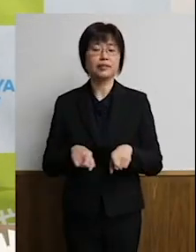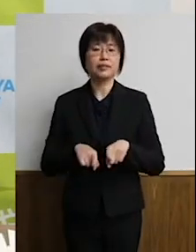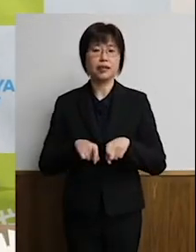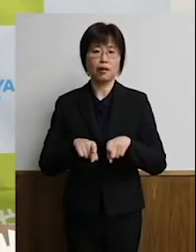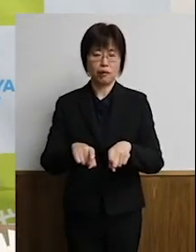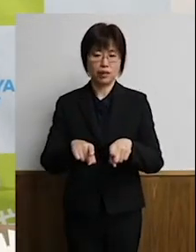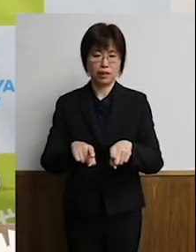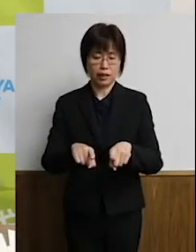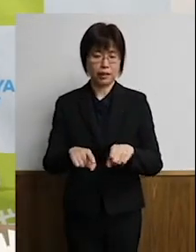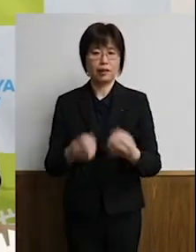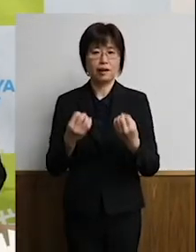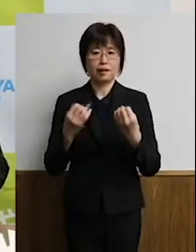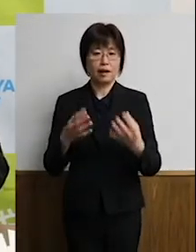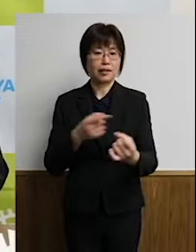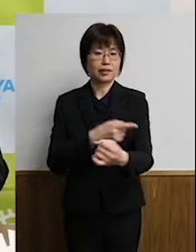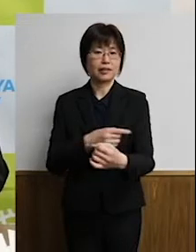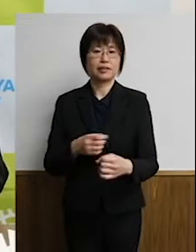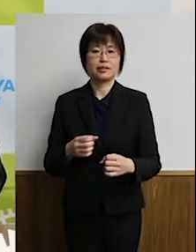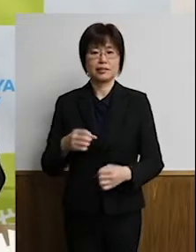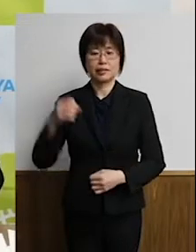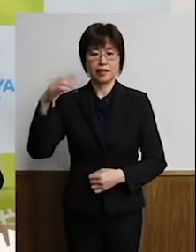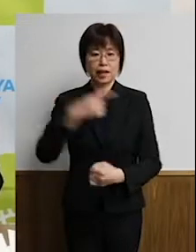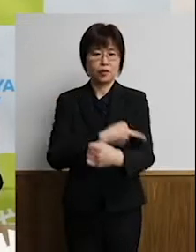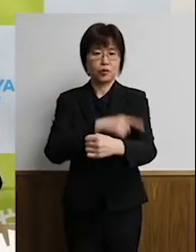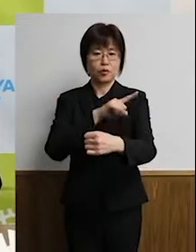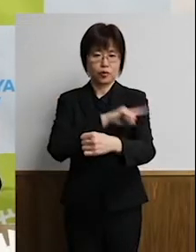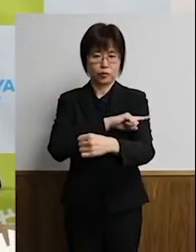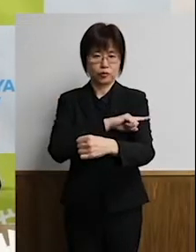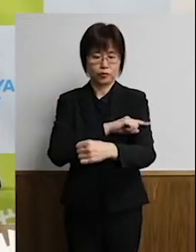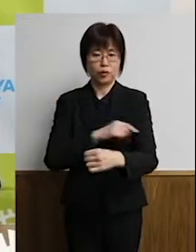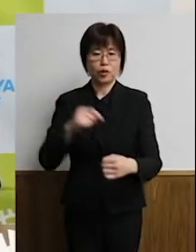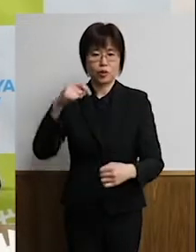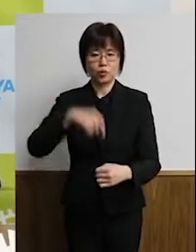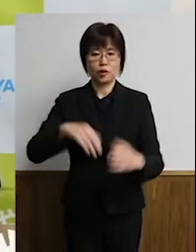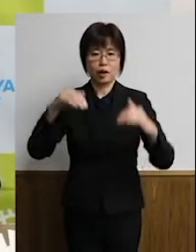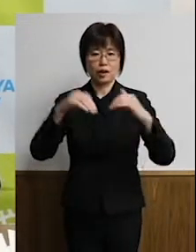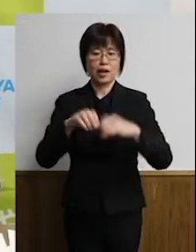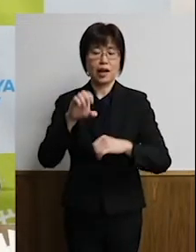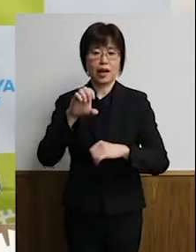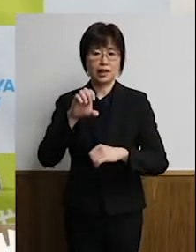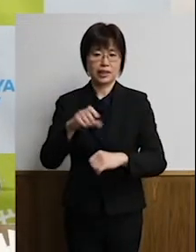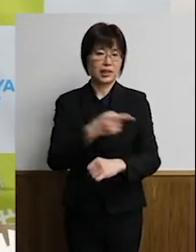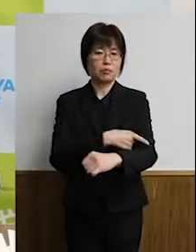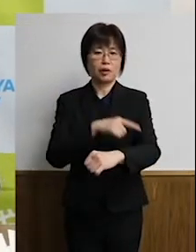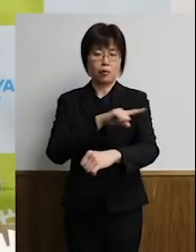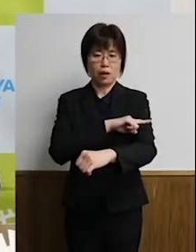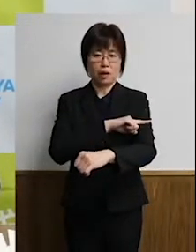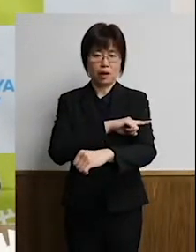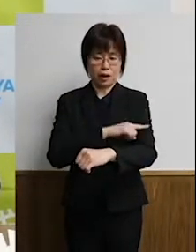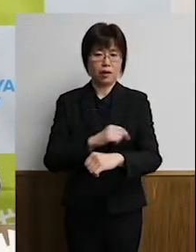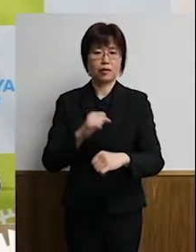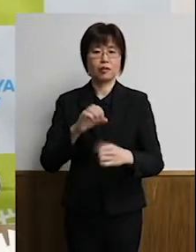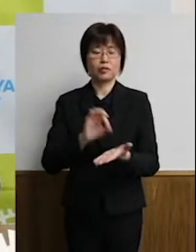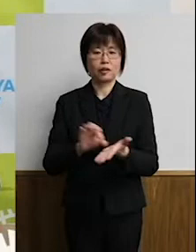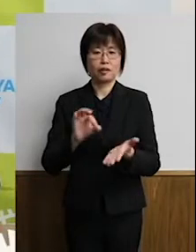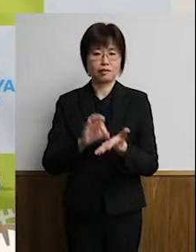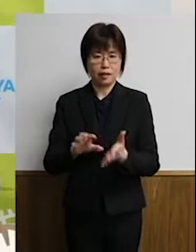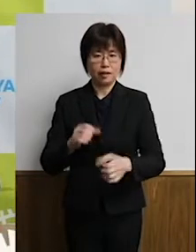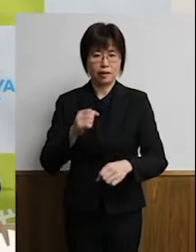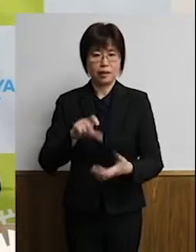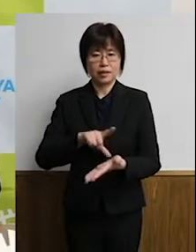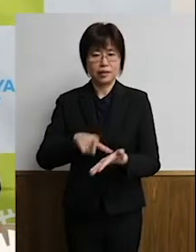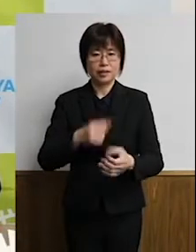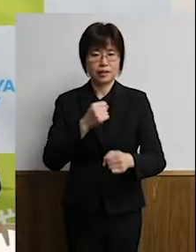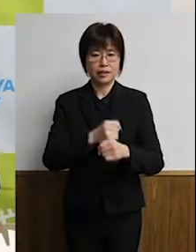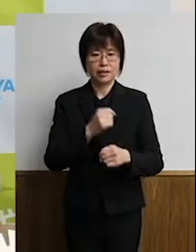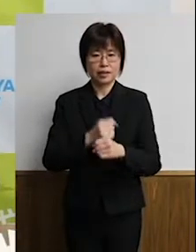して自治体新電力である深谷 e パワーを活用したエネルギーの地産地消などの取り組みを進め